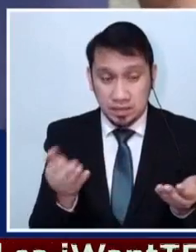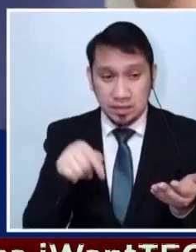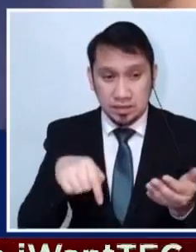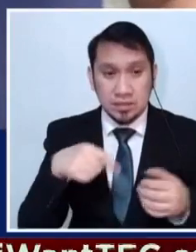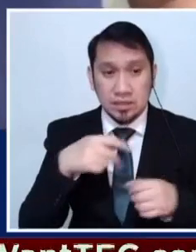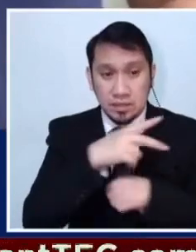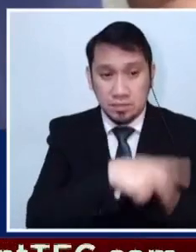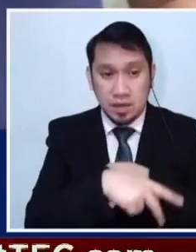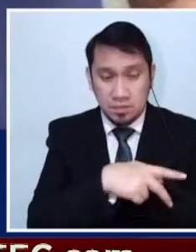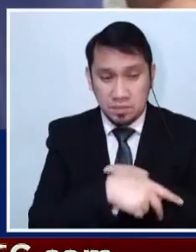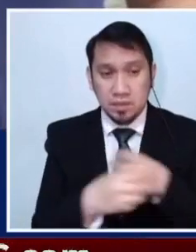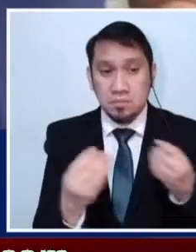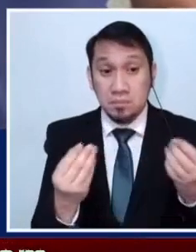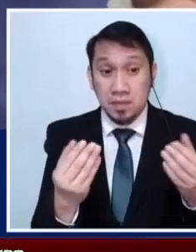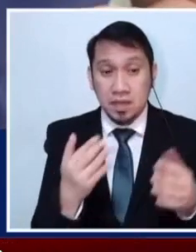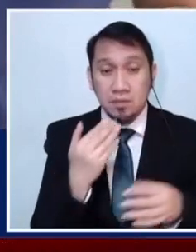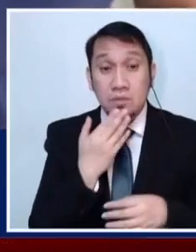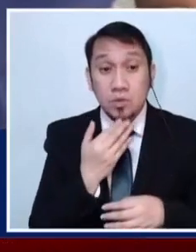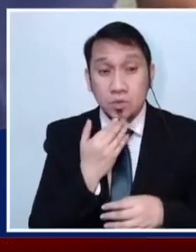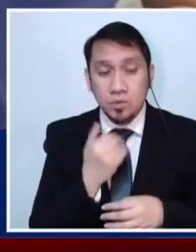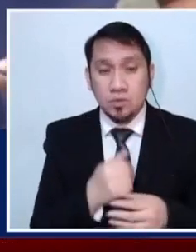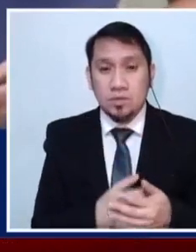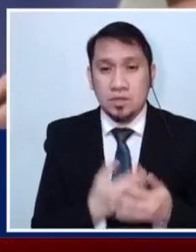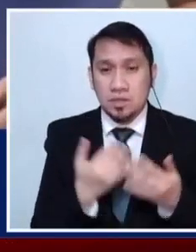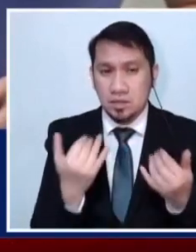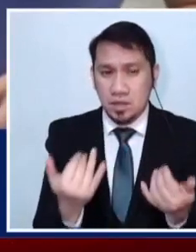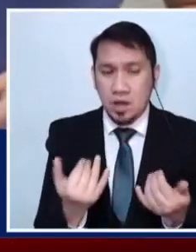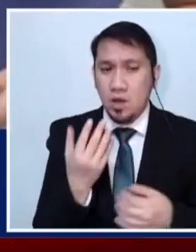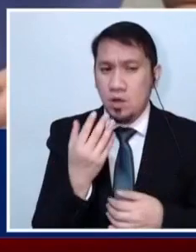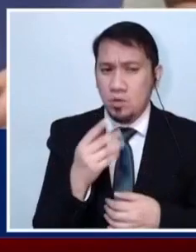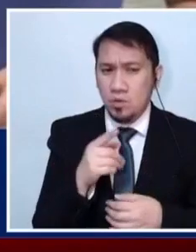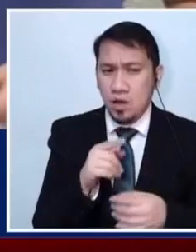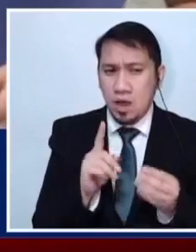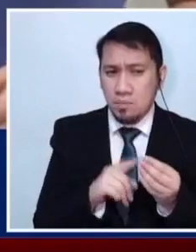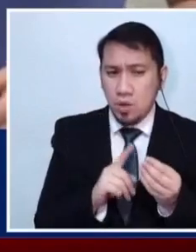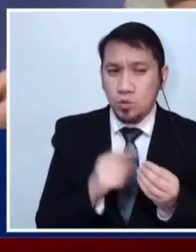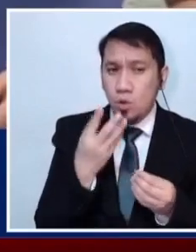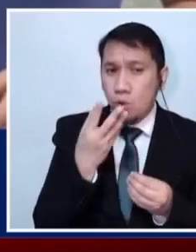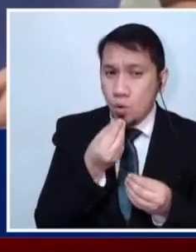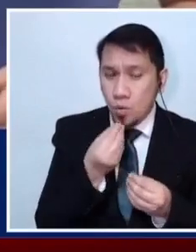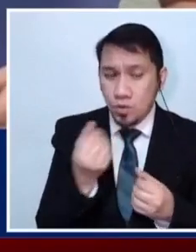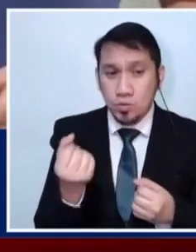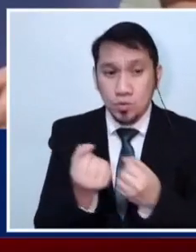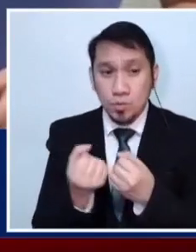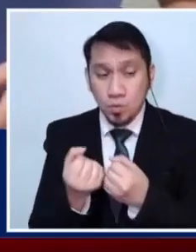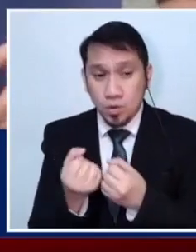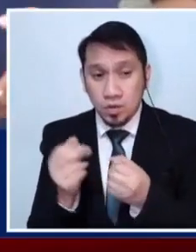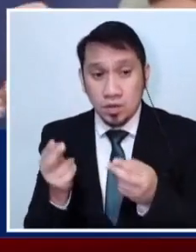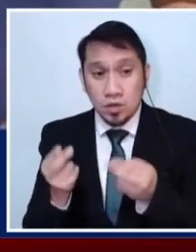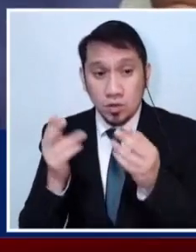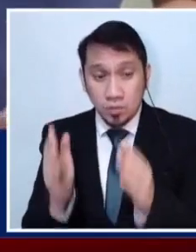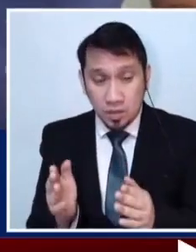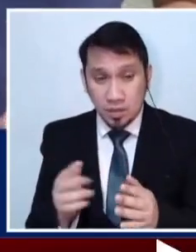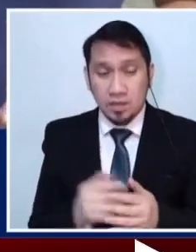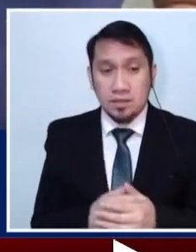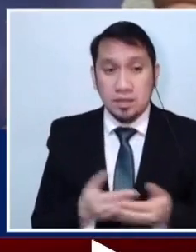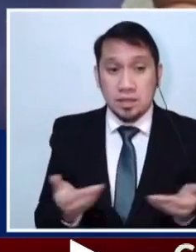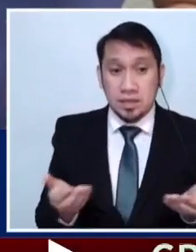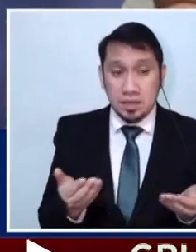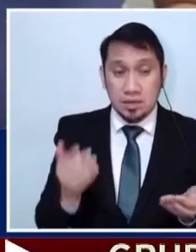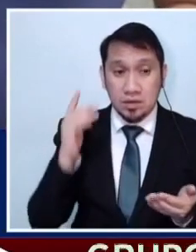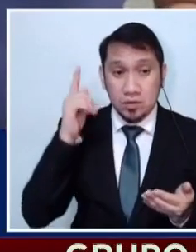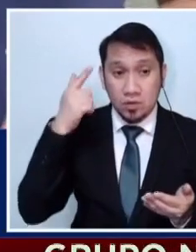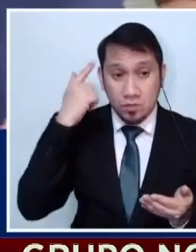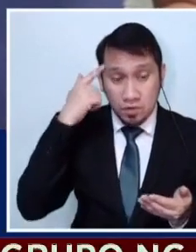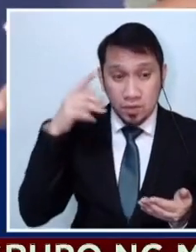naman, pagdating sa usapin na kung sinong kandidato ang kanilang susuportahan, ayon sa ilan sa mga lokal na opisyal, malaking konsiderasyon